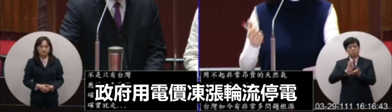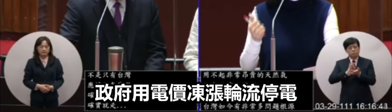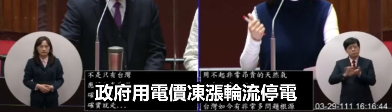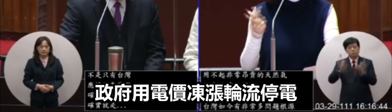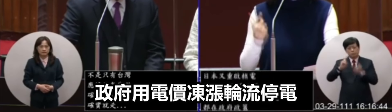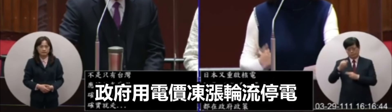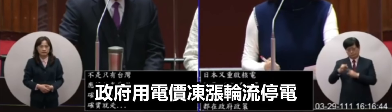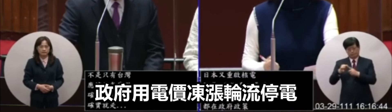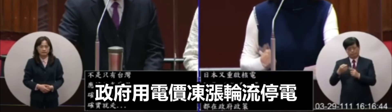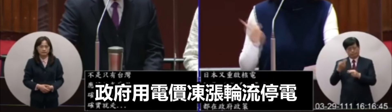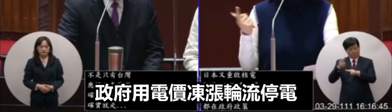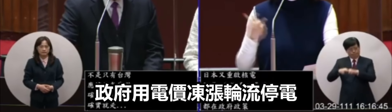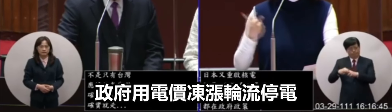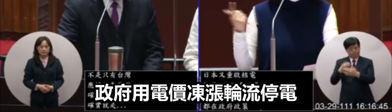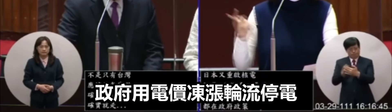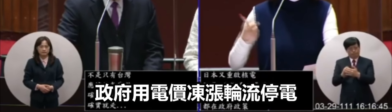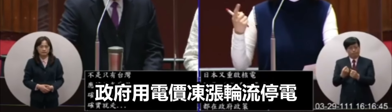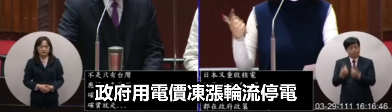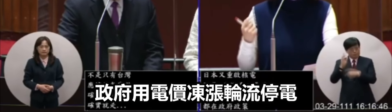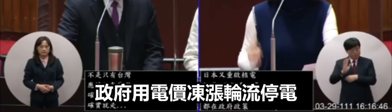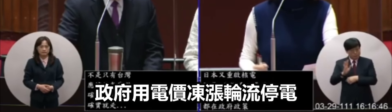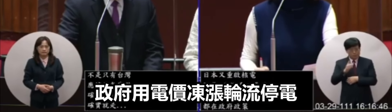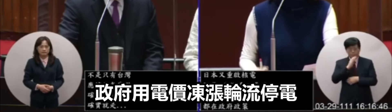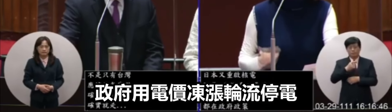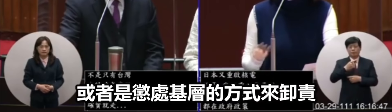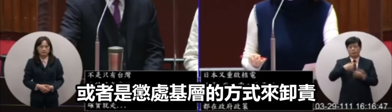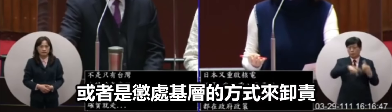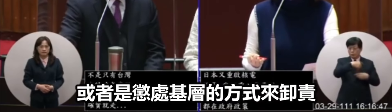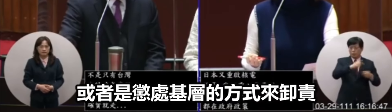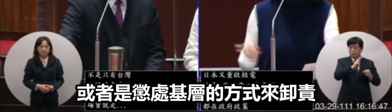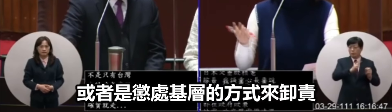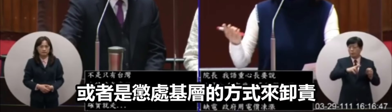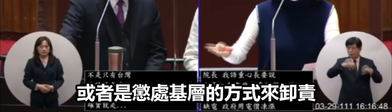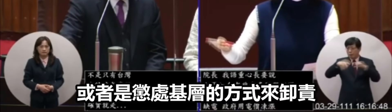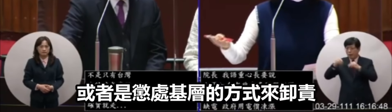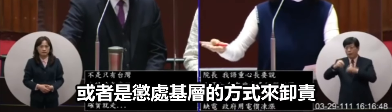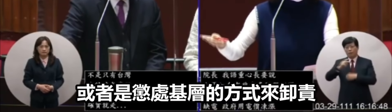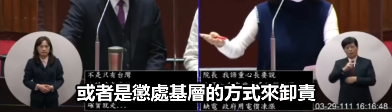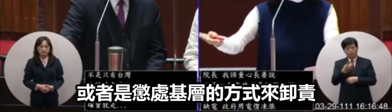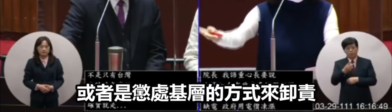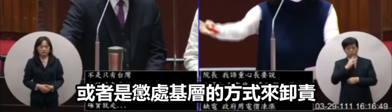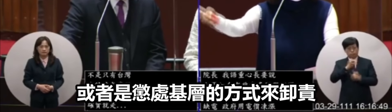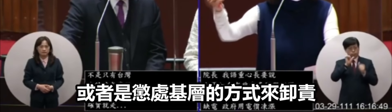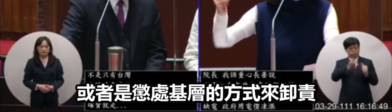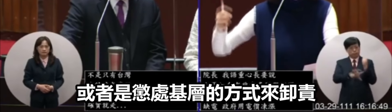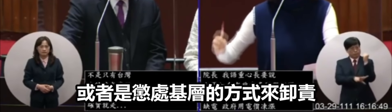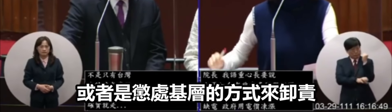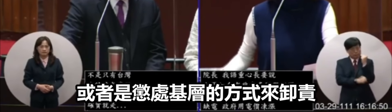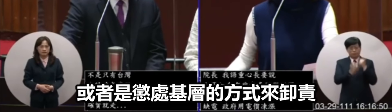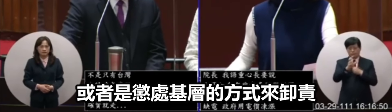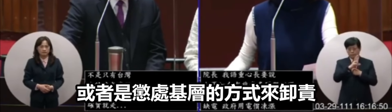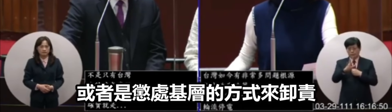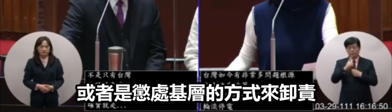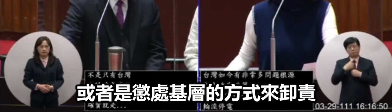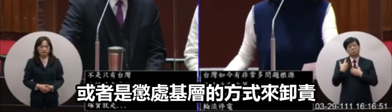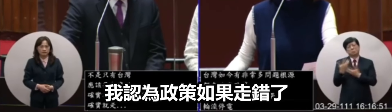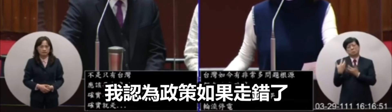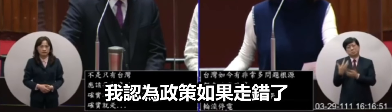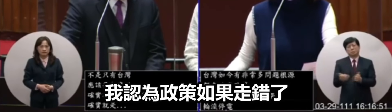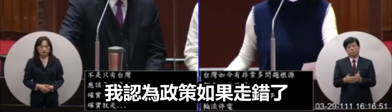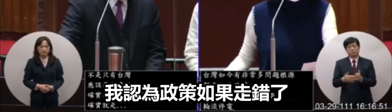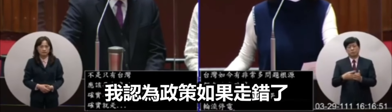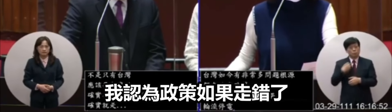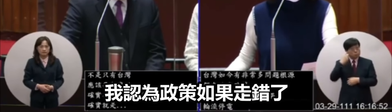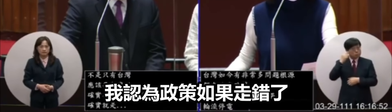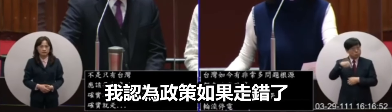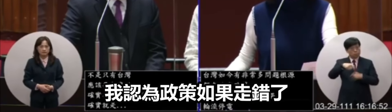电价动涨、轮流停电，或者是惩处基层的方式来卸责。我认